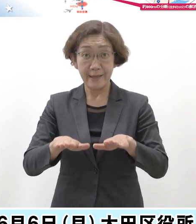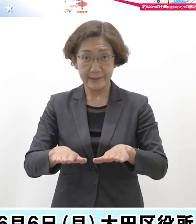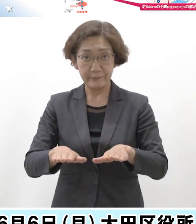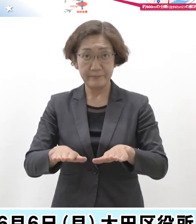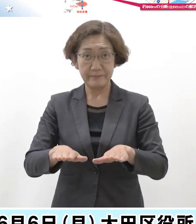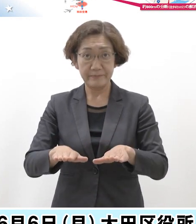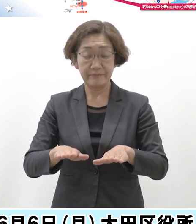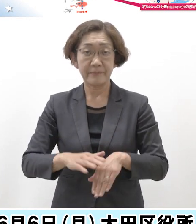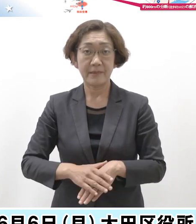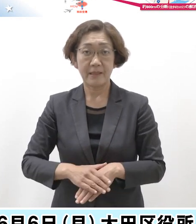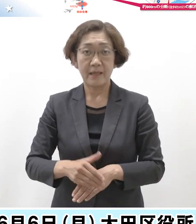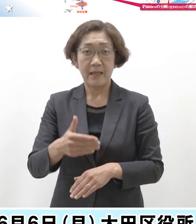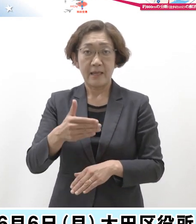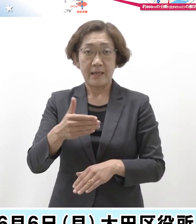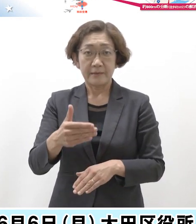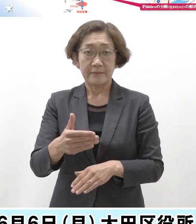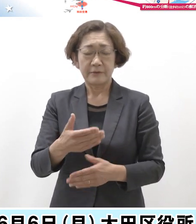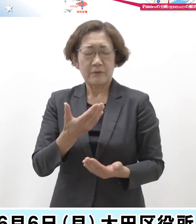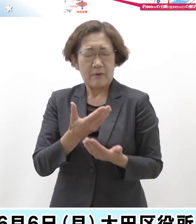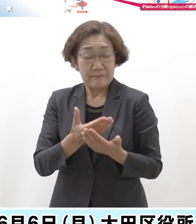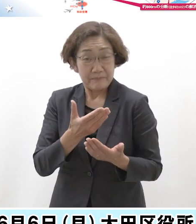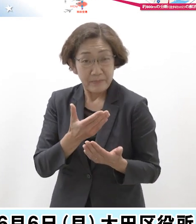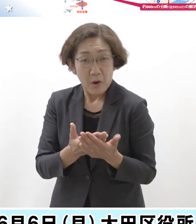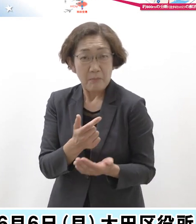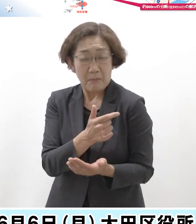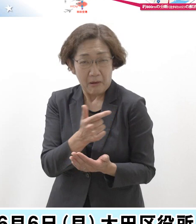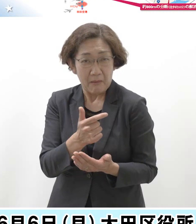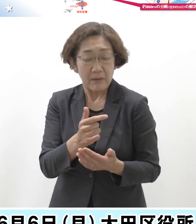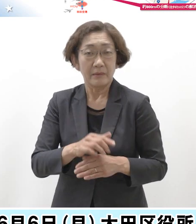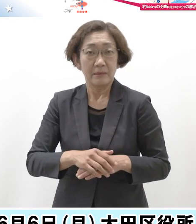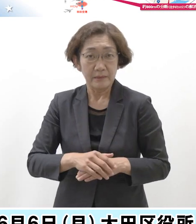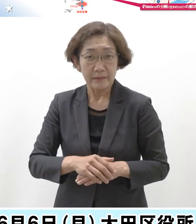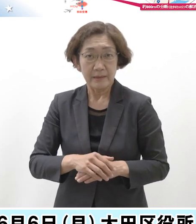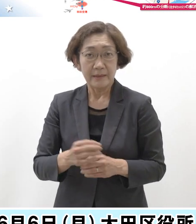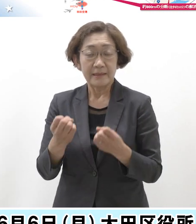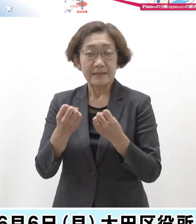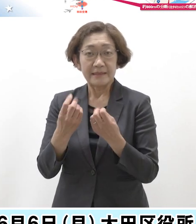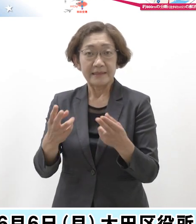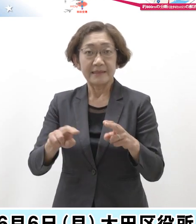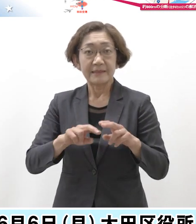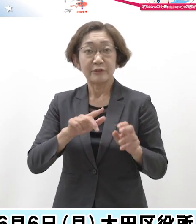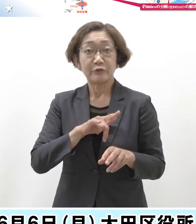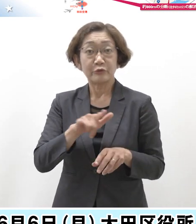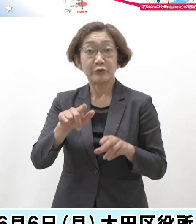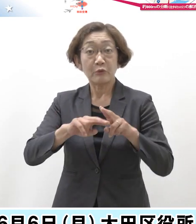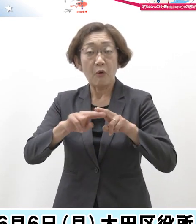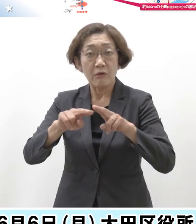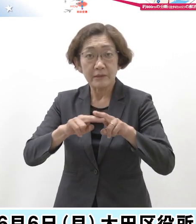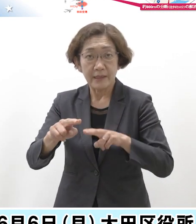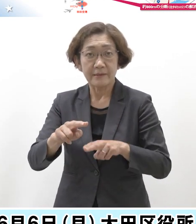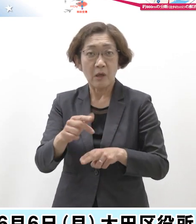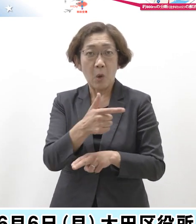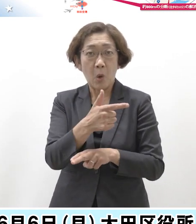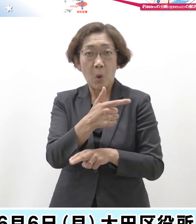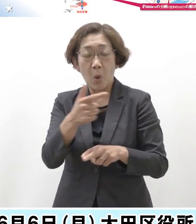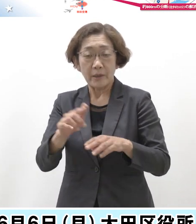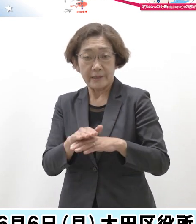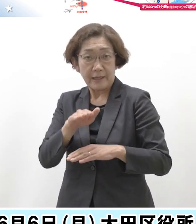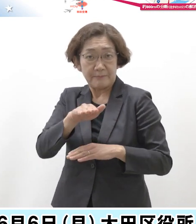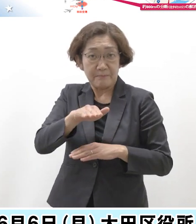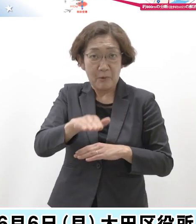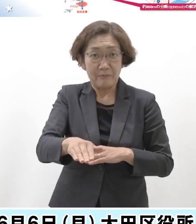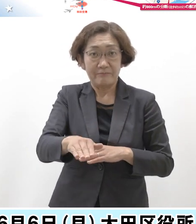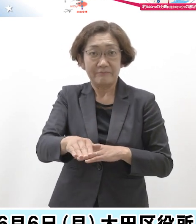区の悲願であります新空港線整備に向けて大きな第一歩を踏み出しました。